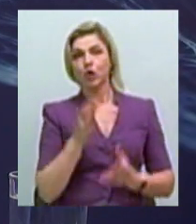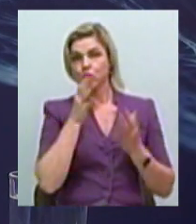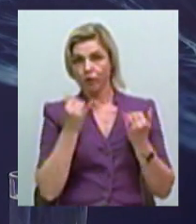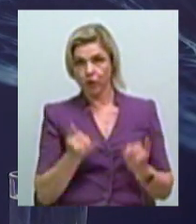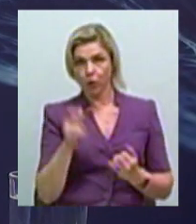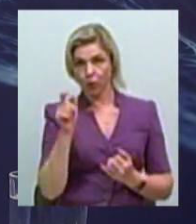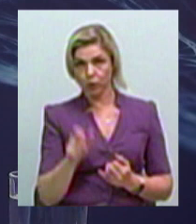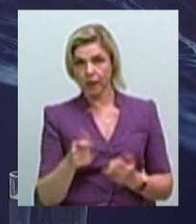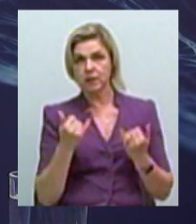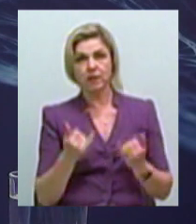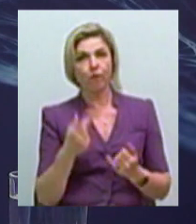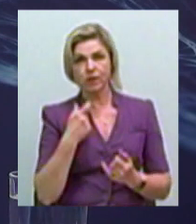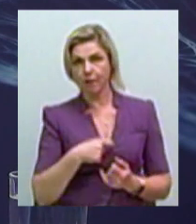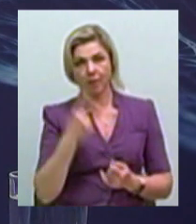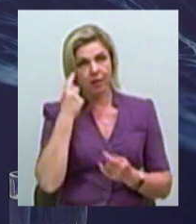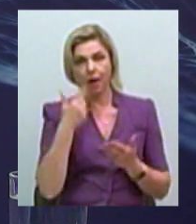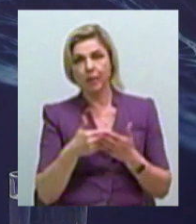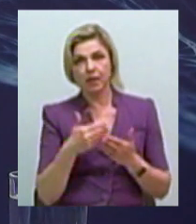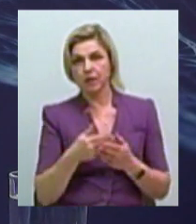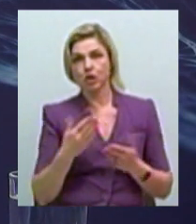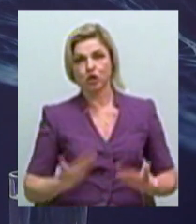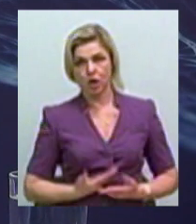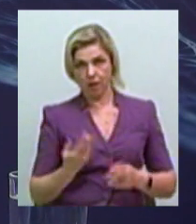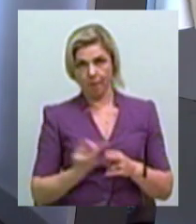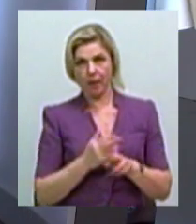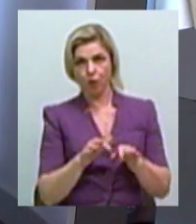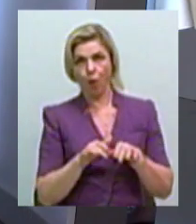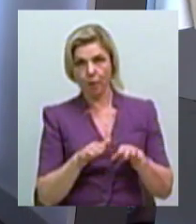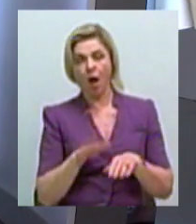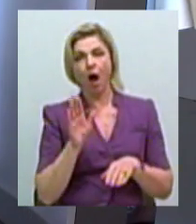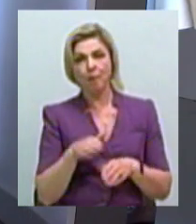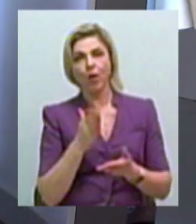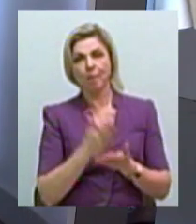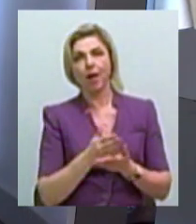сьогодні вже не уявляє собі життя без гаджетів. А потім маємо наслідки